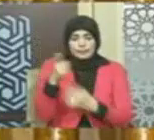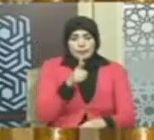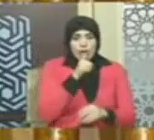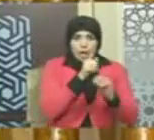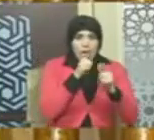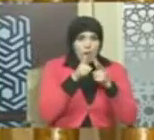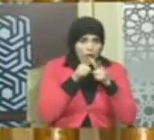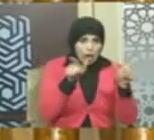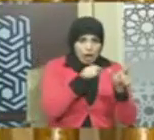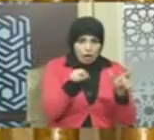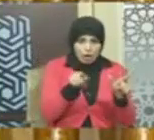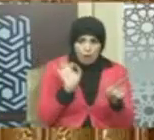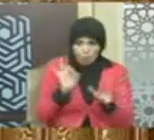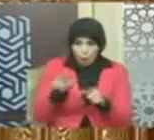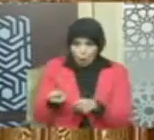أهو هو؟